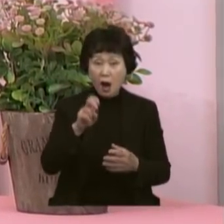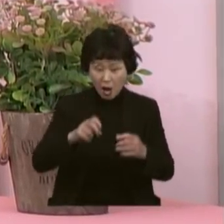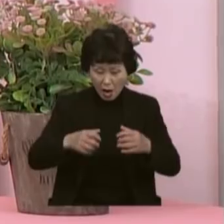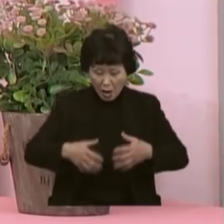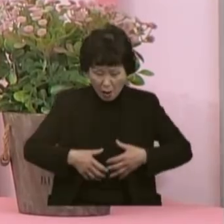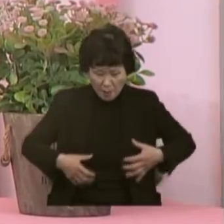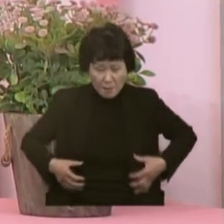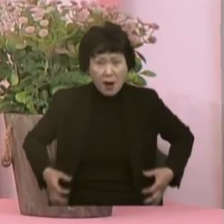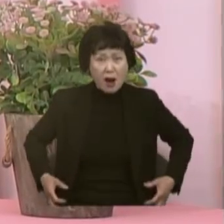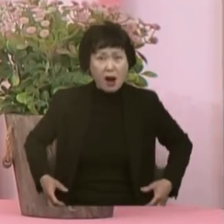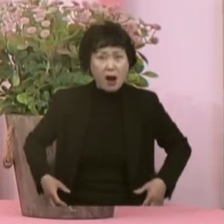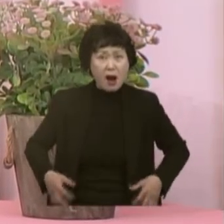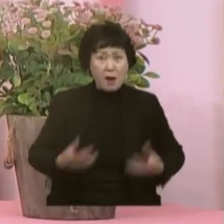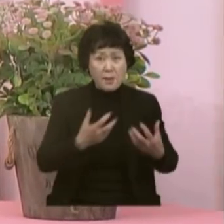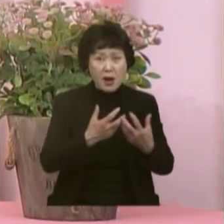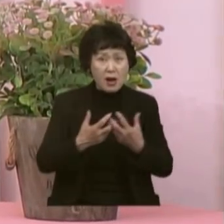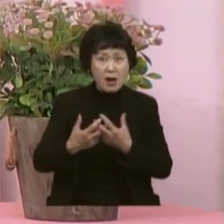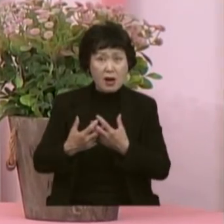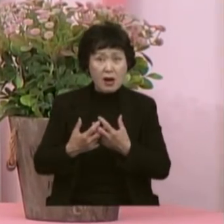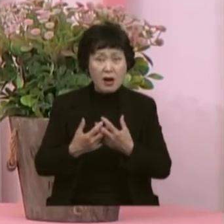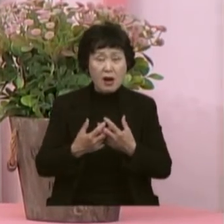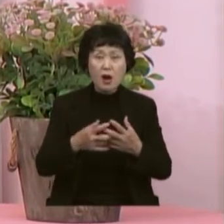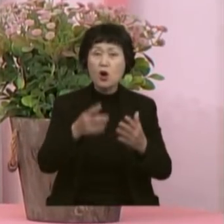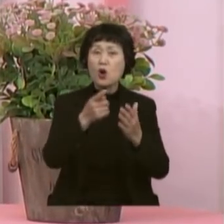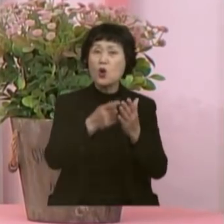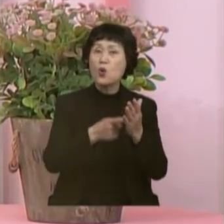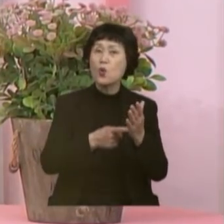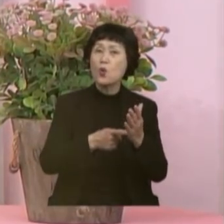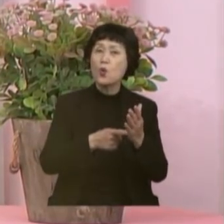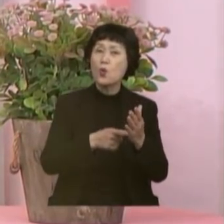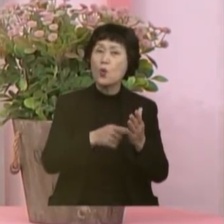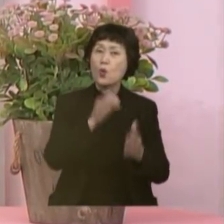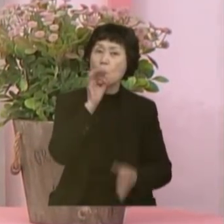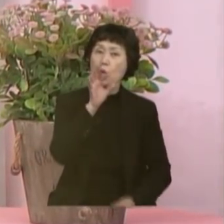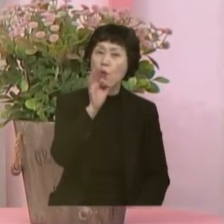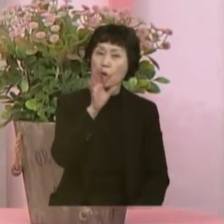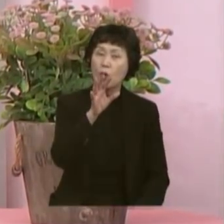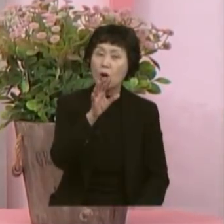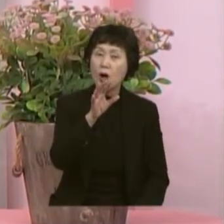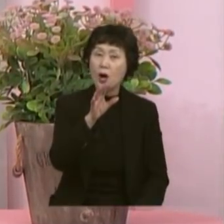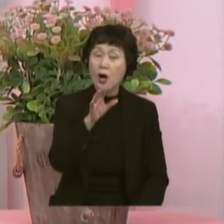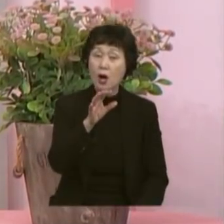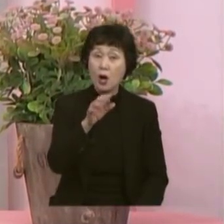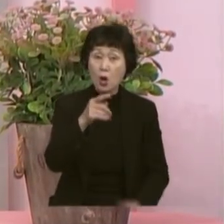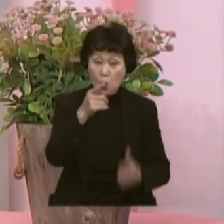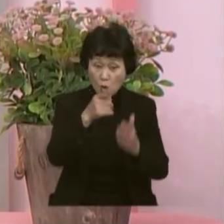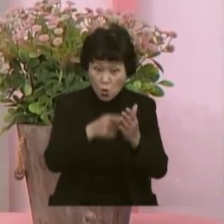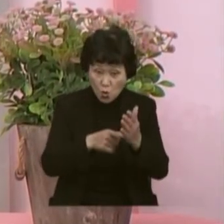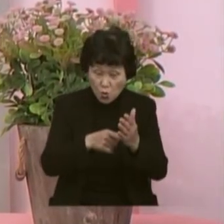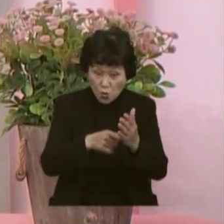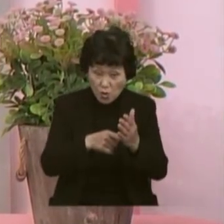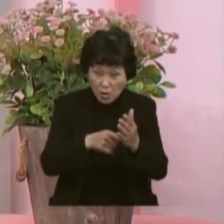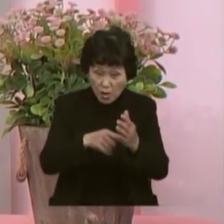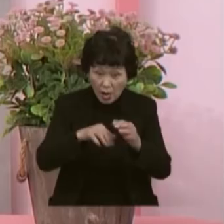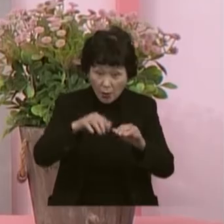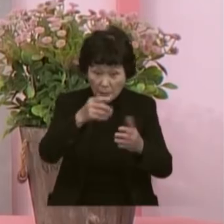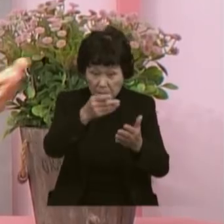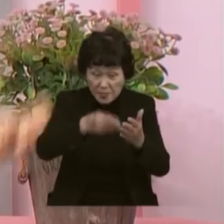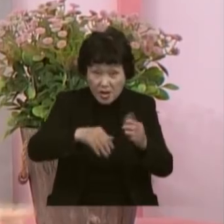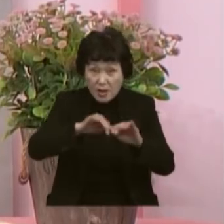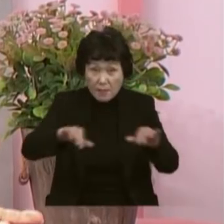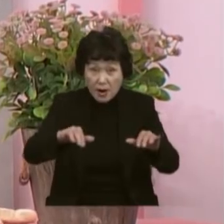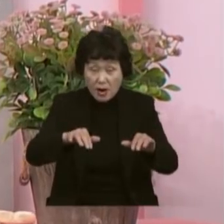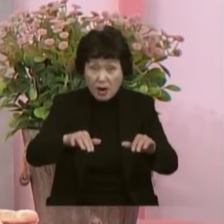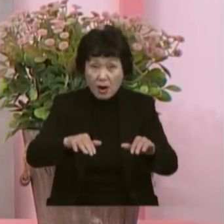차버리니까 네. 이건 수술이 안 된대. 수술하고 자르면 암을 다 잘라내면 남아있는 간이 하나도 없대요. 그 통째로